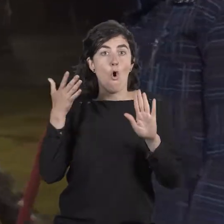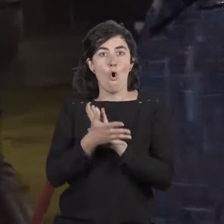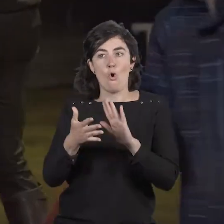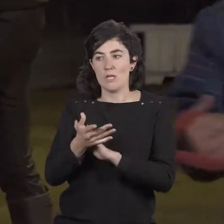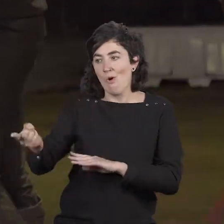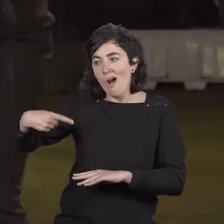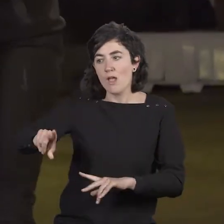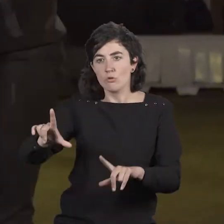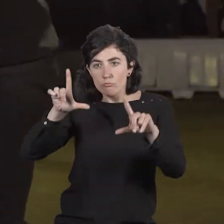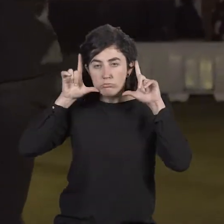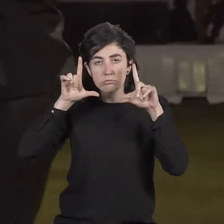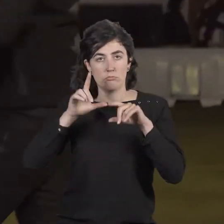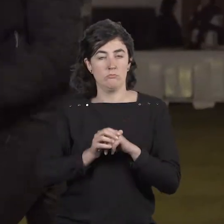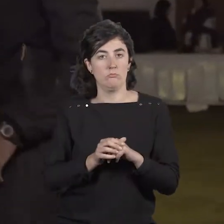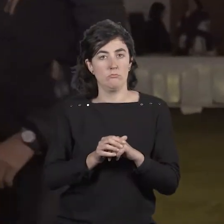hor daudela umeak.